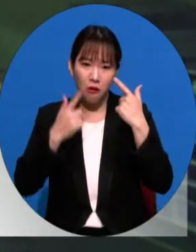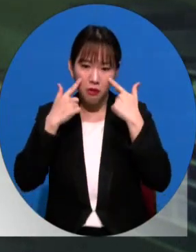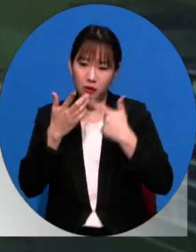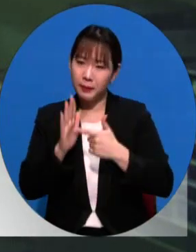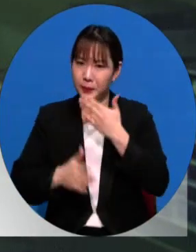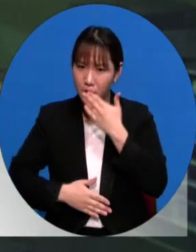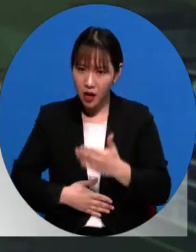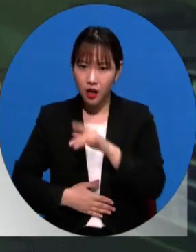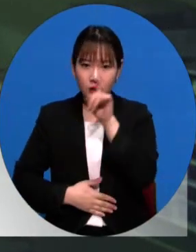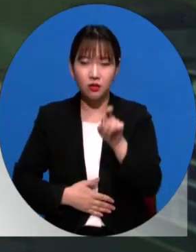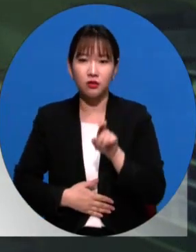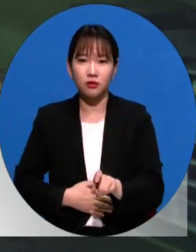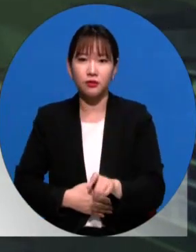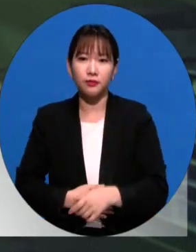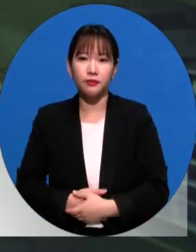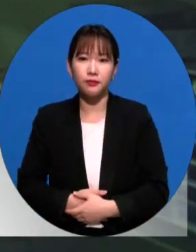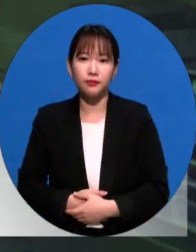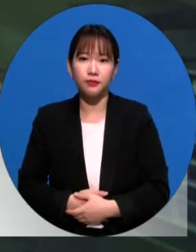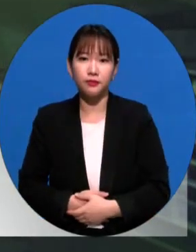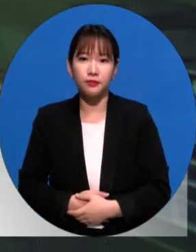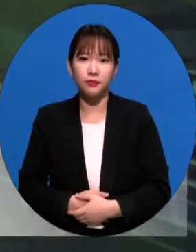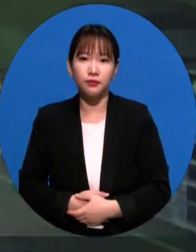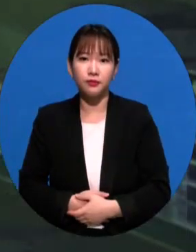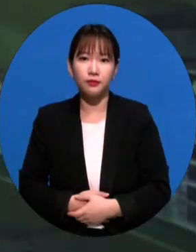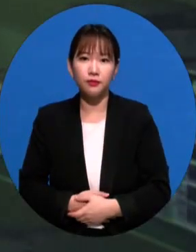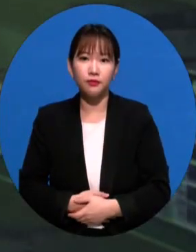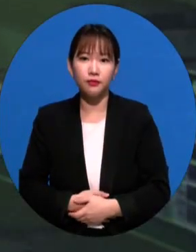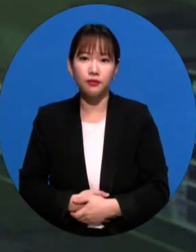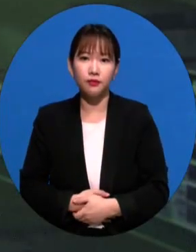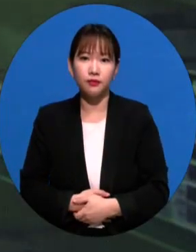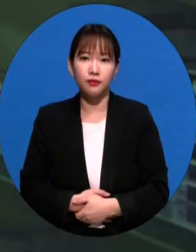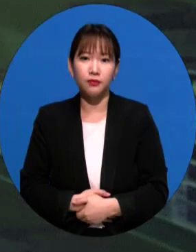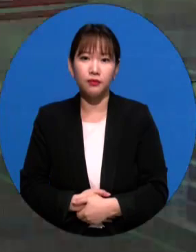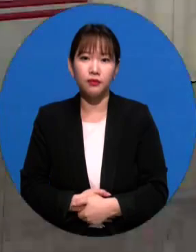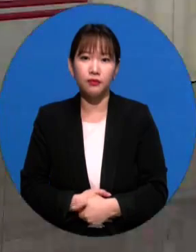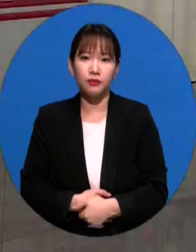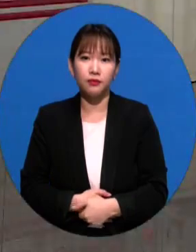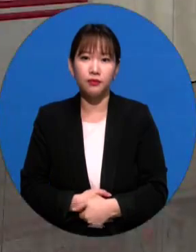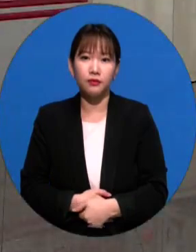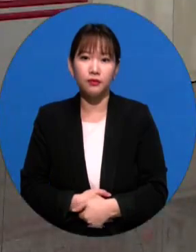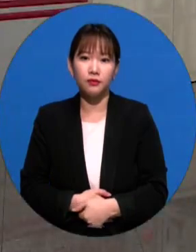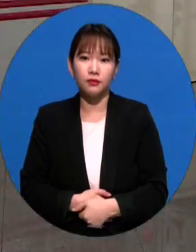수 있을지 의문이 일고 있습니다. 박종호 기자입니다.